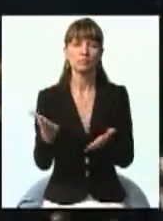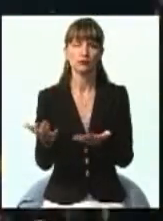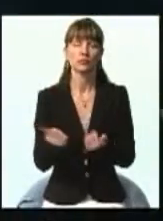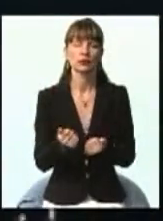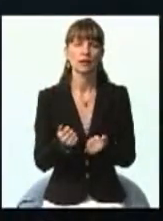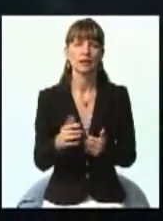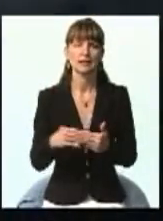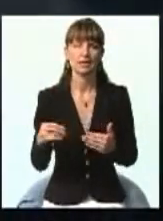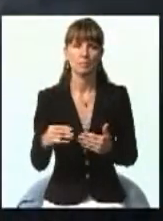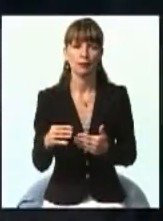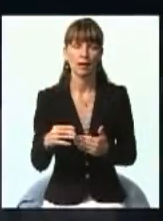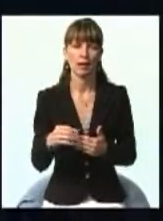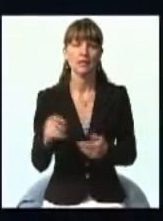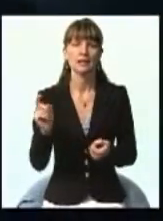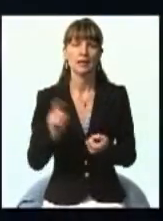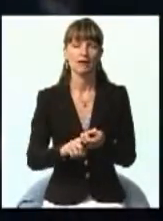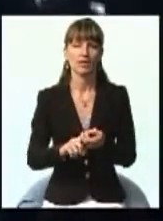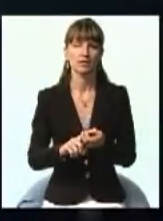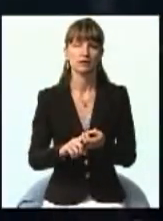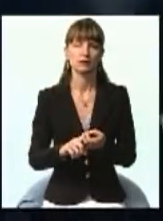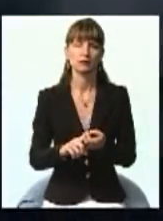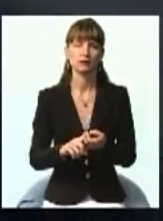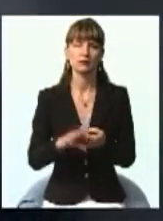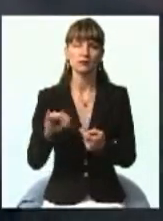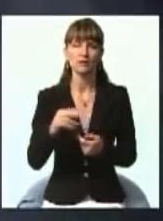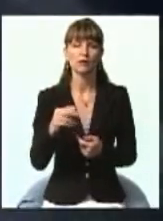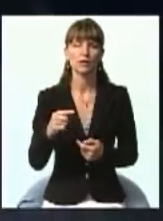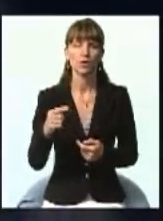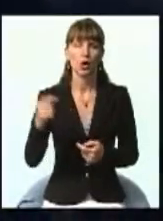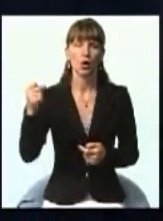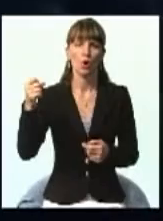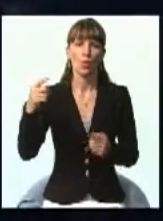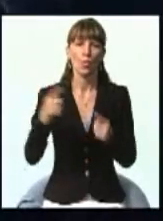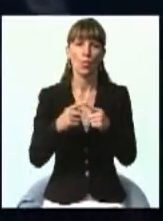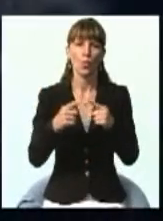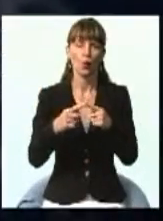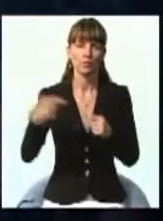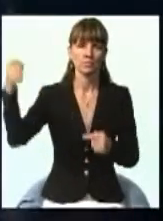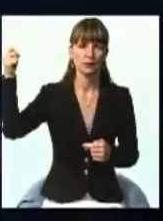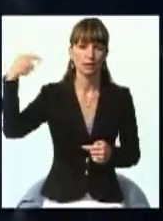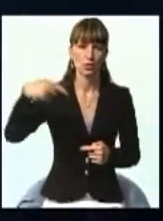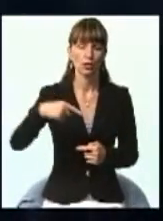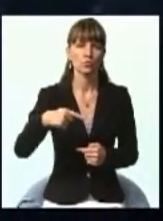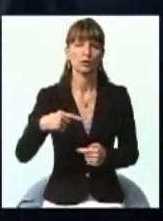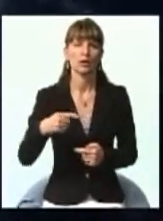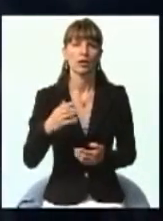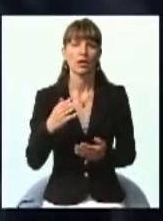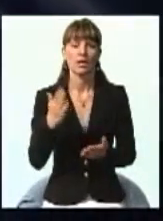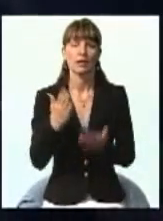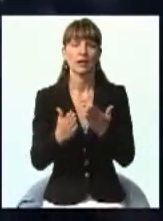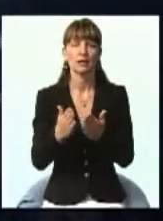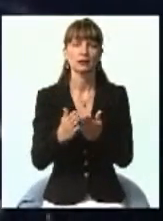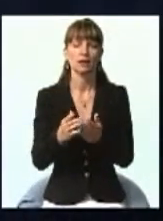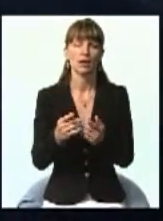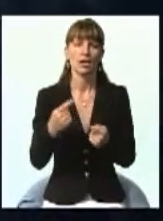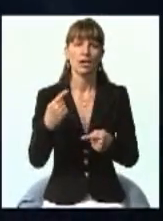окремі ділянки Землі, залежить насамперед від кута падіння сонячних променів. Поблизу екватора ця кількість найбільша, біля